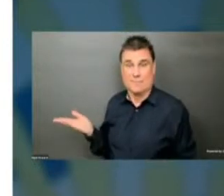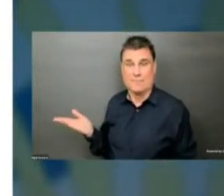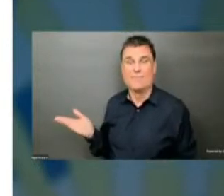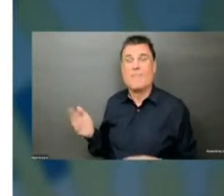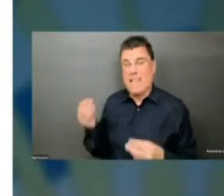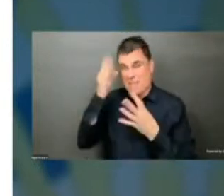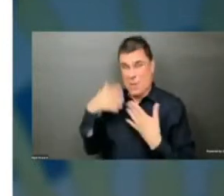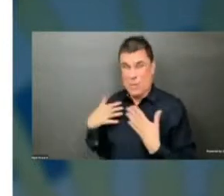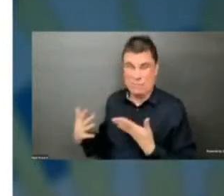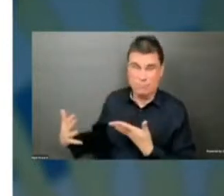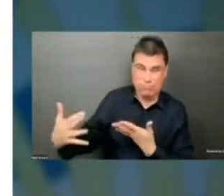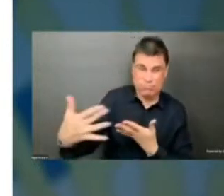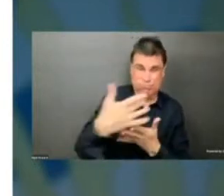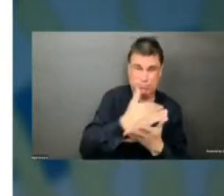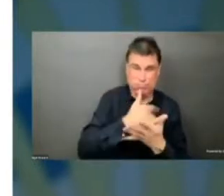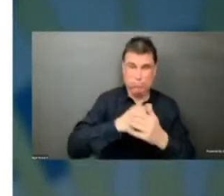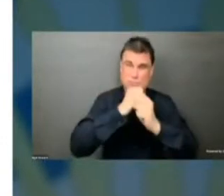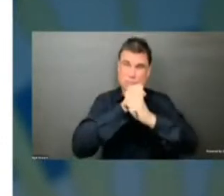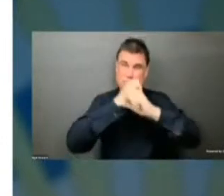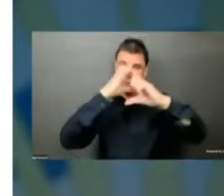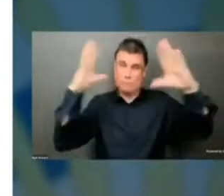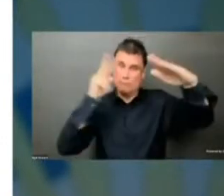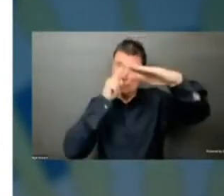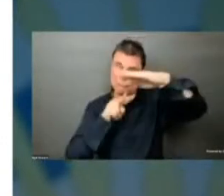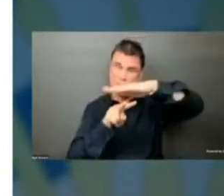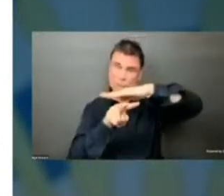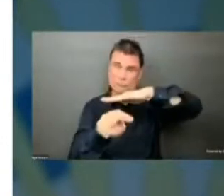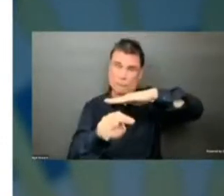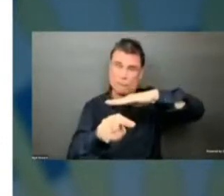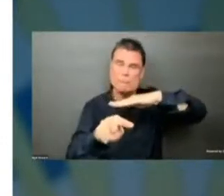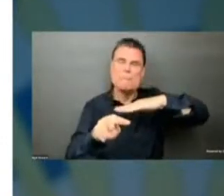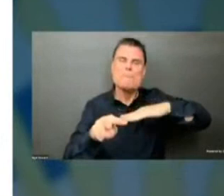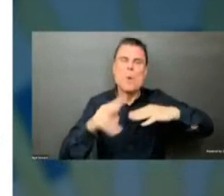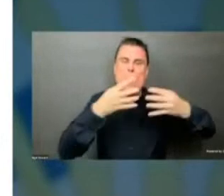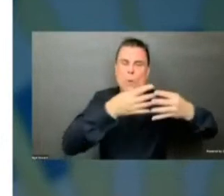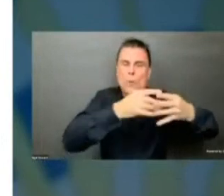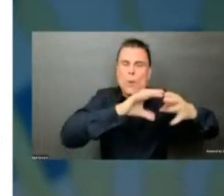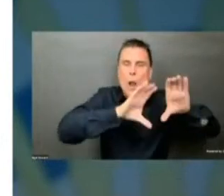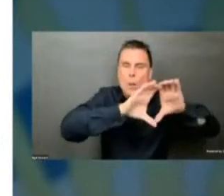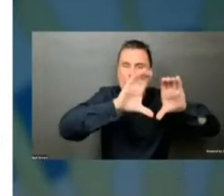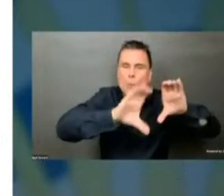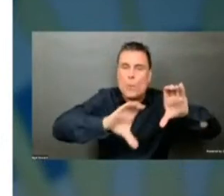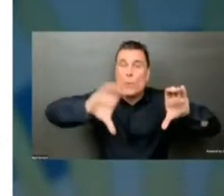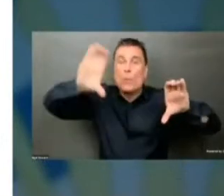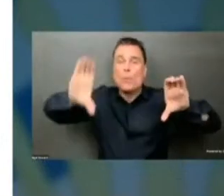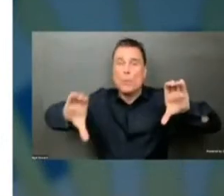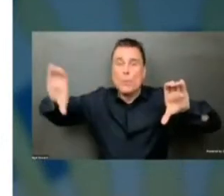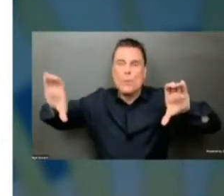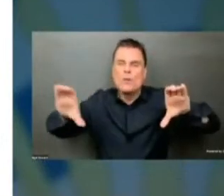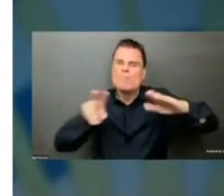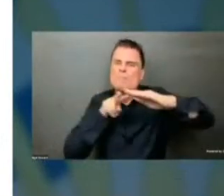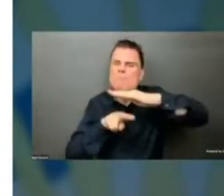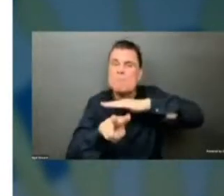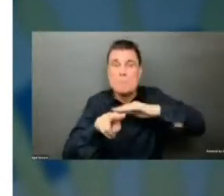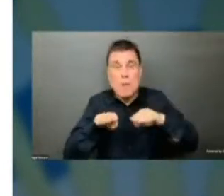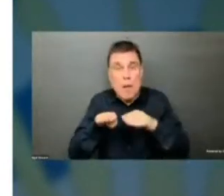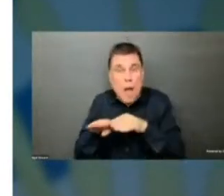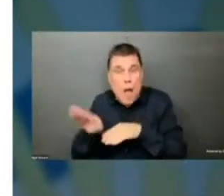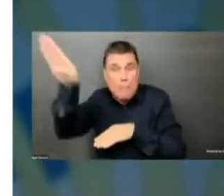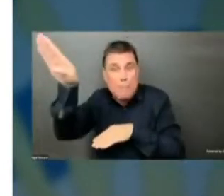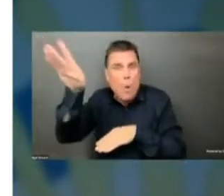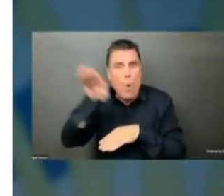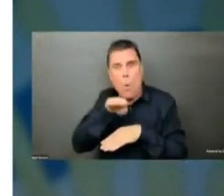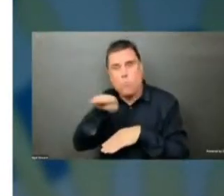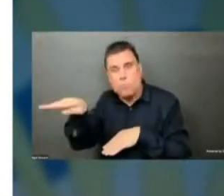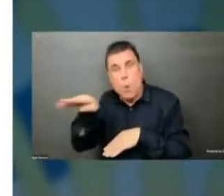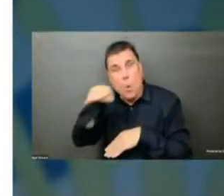of what could happen 那 in 么 the 这个呢， future, 就是 given where 将 we are 来 today 我们怎么 and 走 the history of what's happened 现 in 在 the 就是1 月 past. 份、2月 So 份、 this 3月 is 份